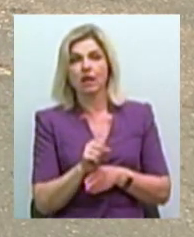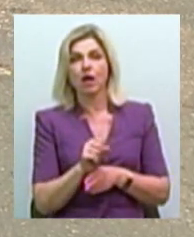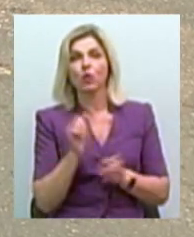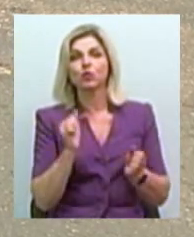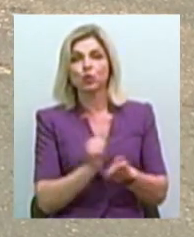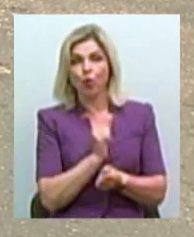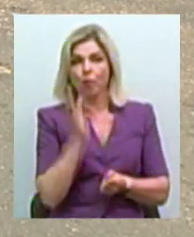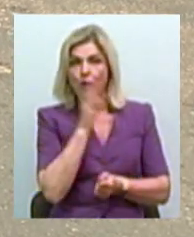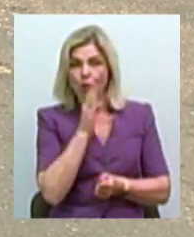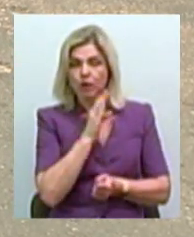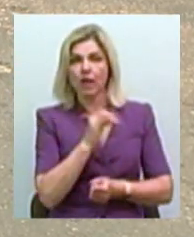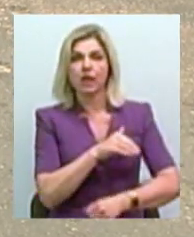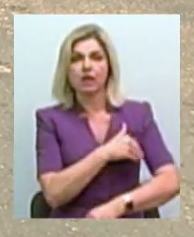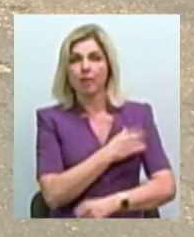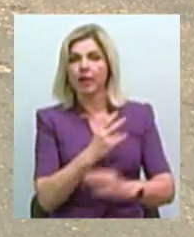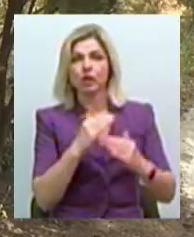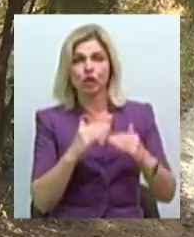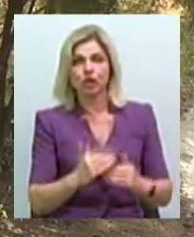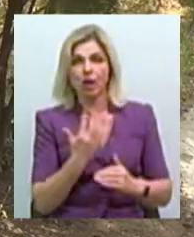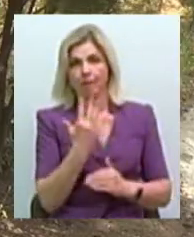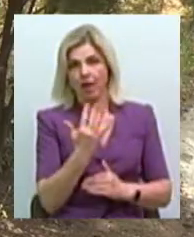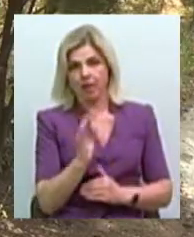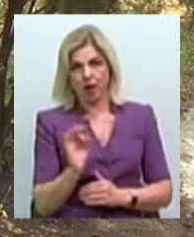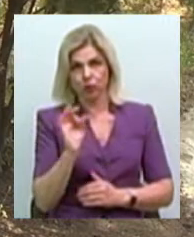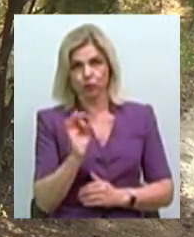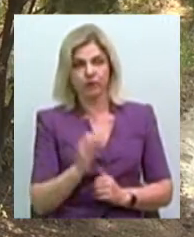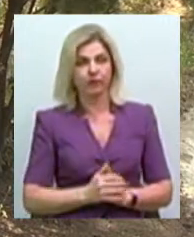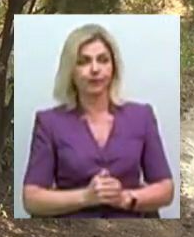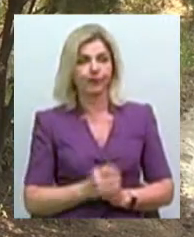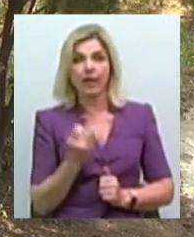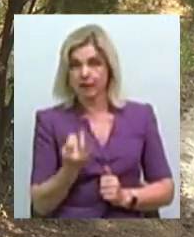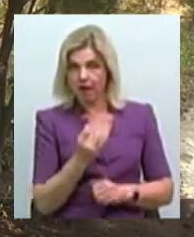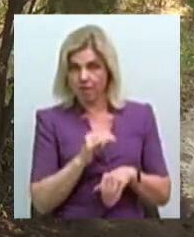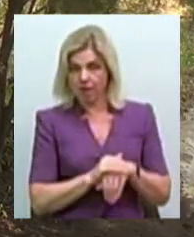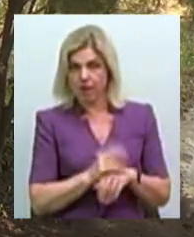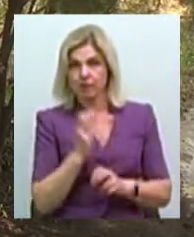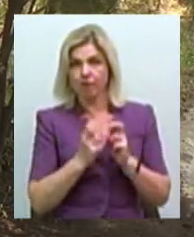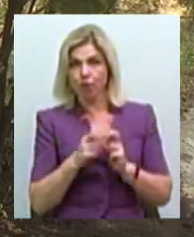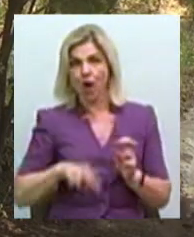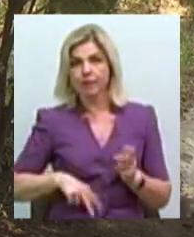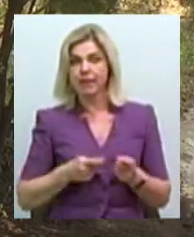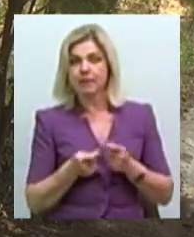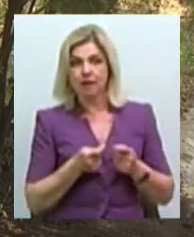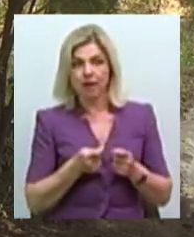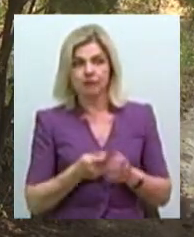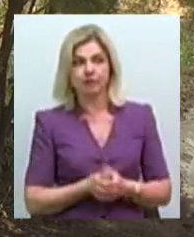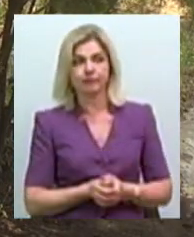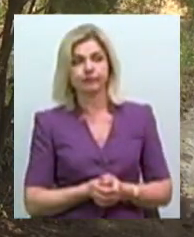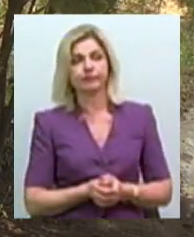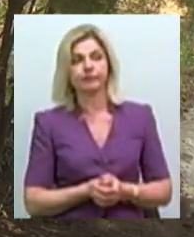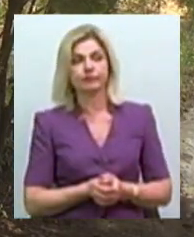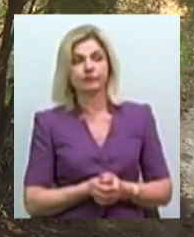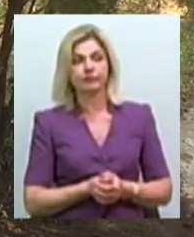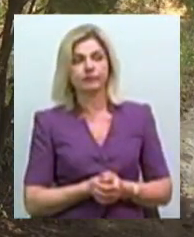погоди і температури не нижче 5 градусів. Інтересний факт. Заводська адміністрація. Цікавий факт.